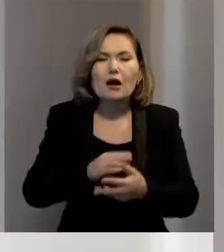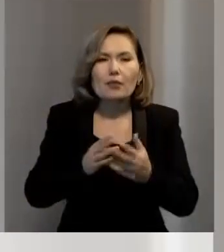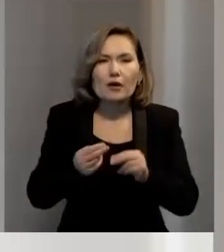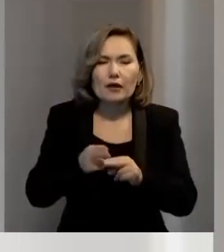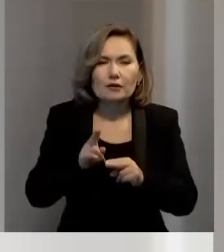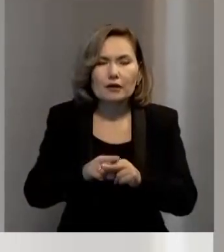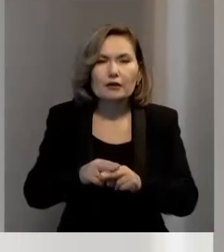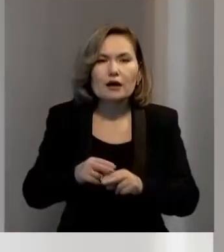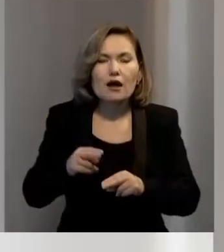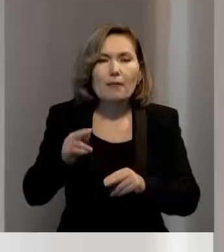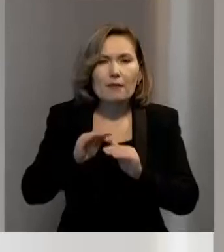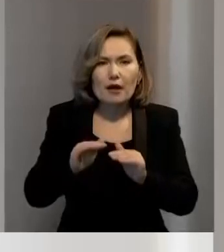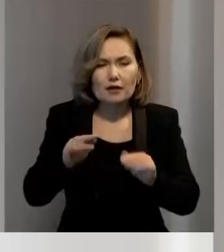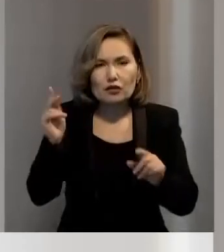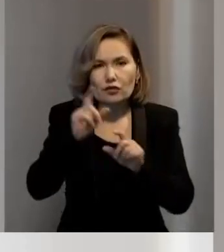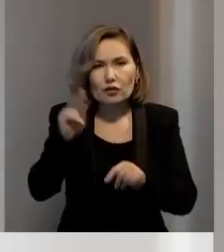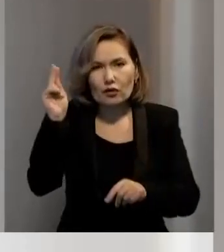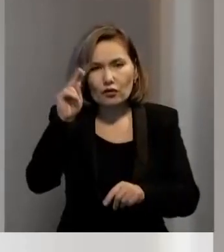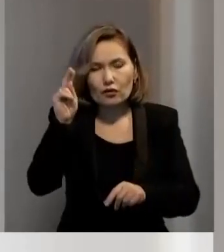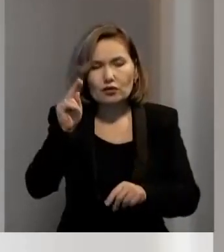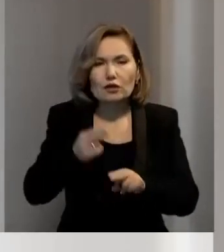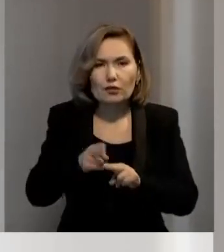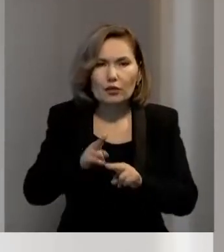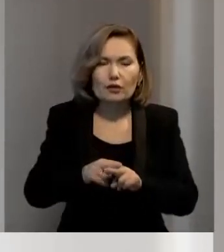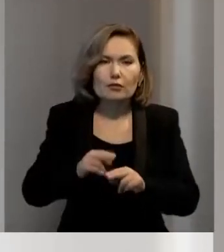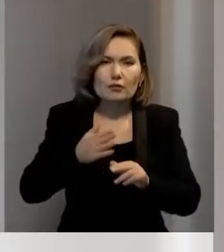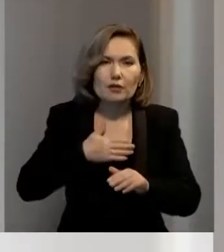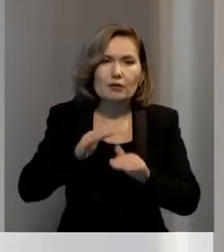Әйтпесе кілт тапсыру рәсіміне олардың да керексі келді.